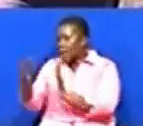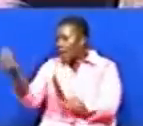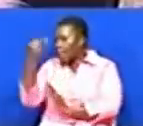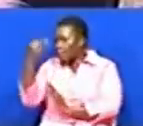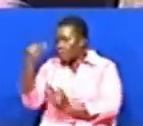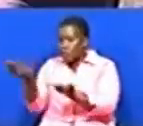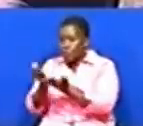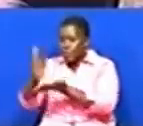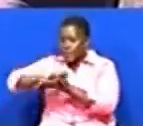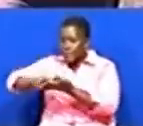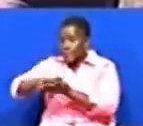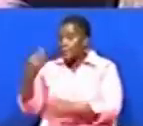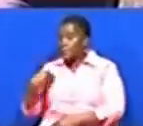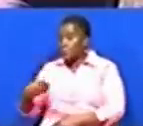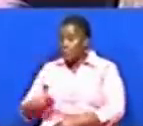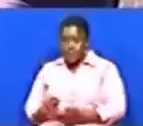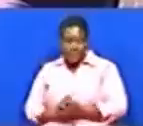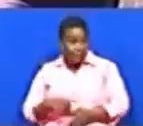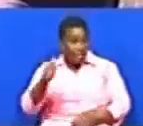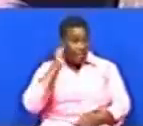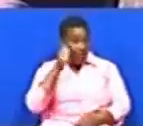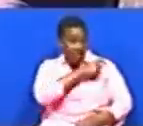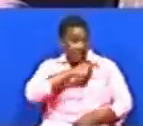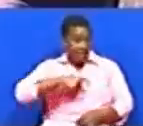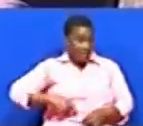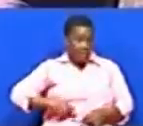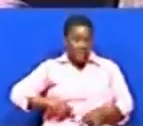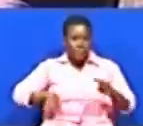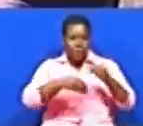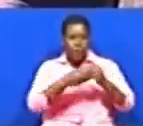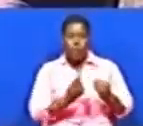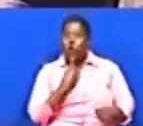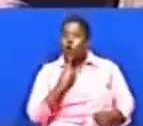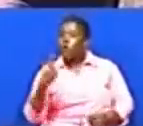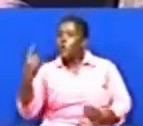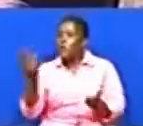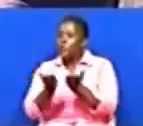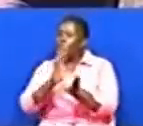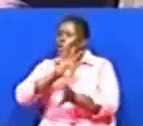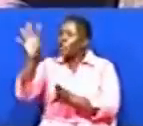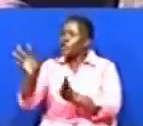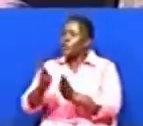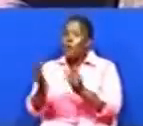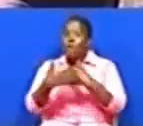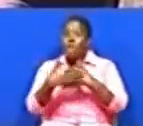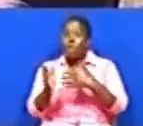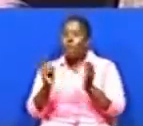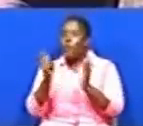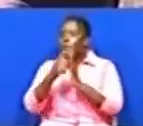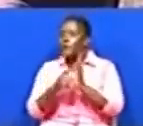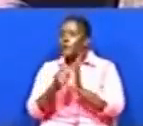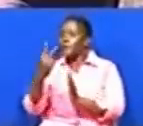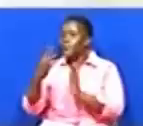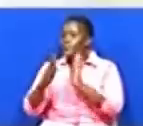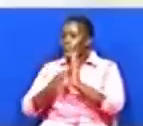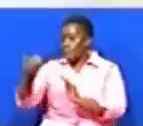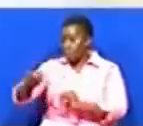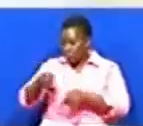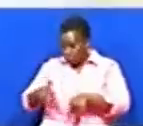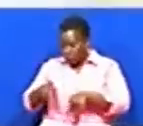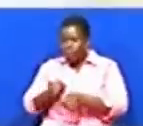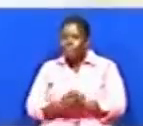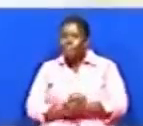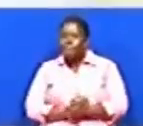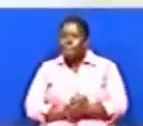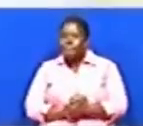shule za sekondari na msingi baada ya hapo jana Rais Dr. John Magufuli kuagiza shule hizo kufunguliwa tarehe 29 mwezi huu wa